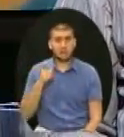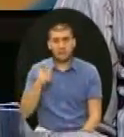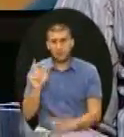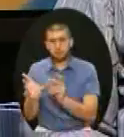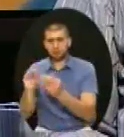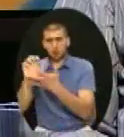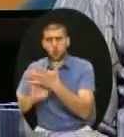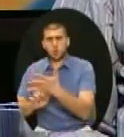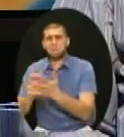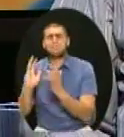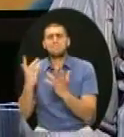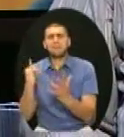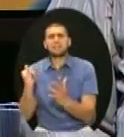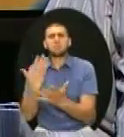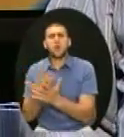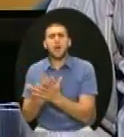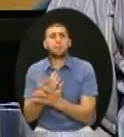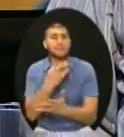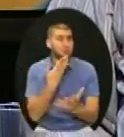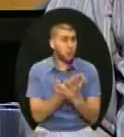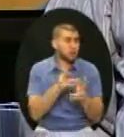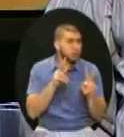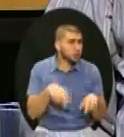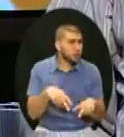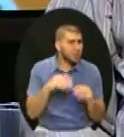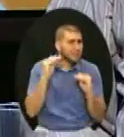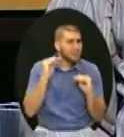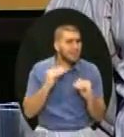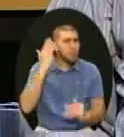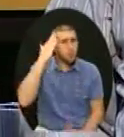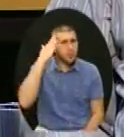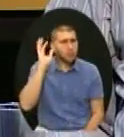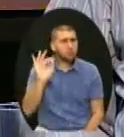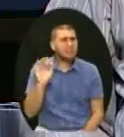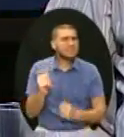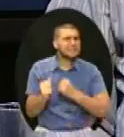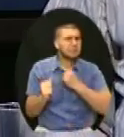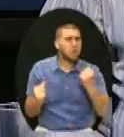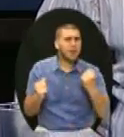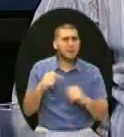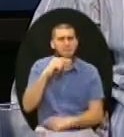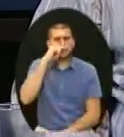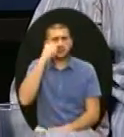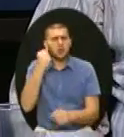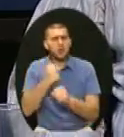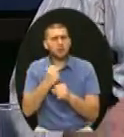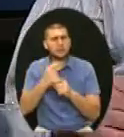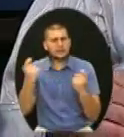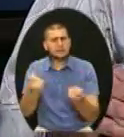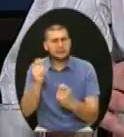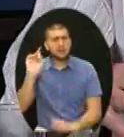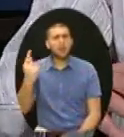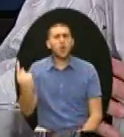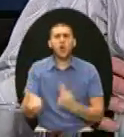תורים, נו, אז מה? מה זה מוכיח? זה מוכיח שיש פה איזה תת מודע של אליטה שמאלנית שעושה דמוניזציה